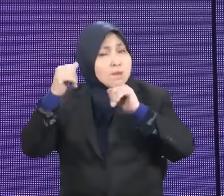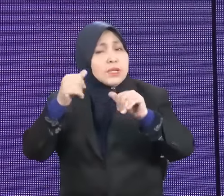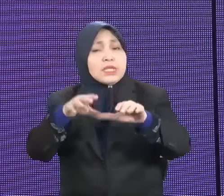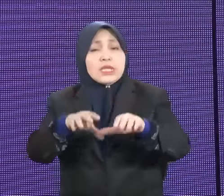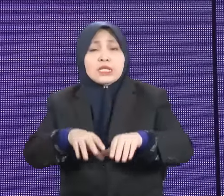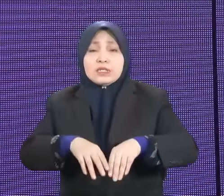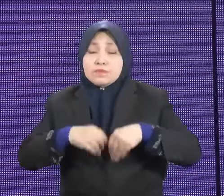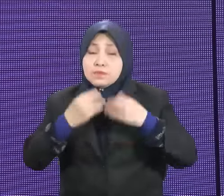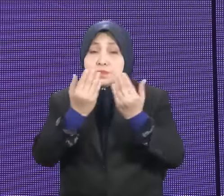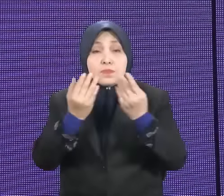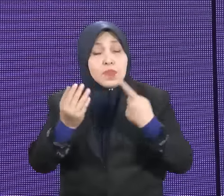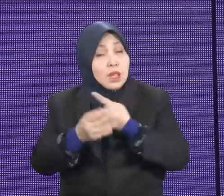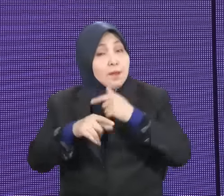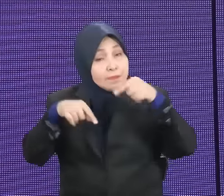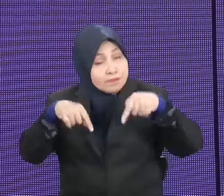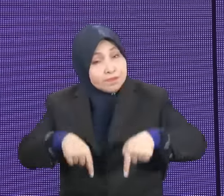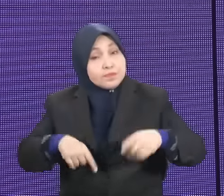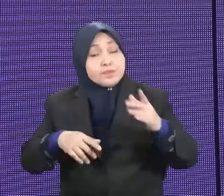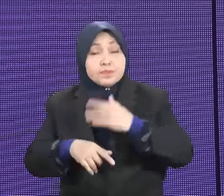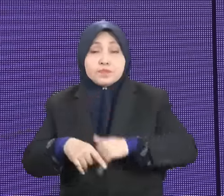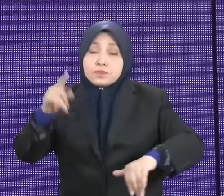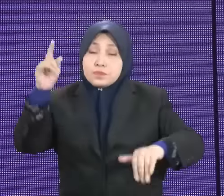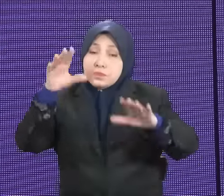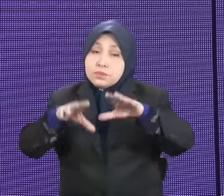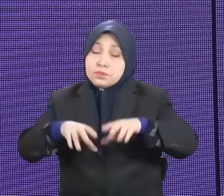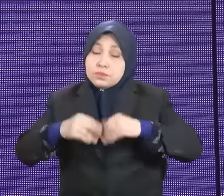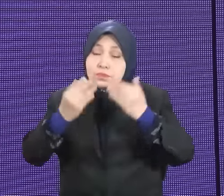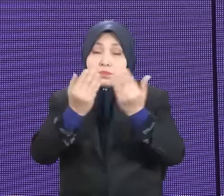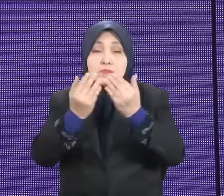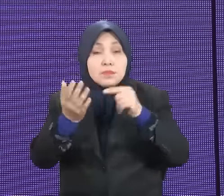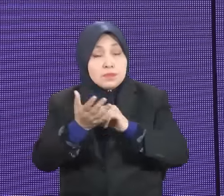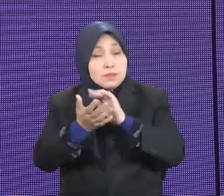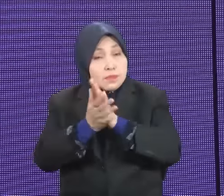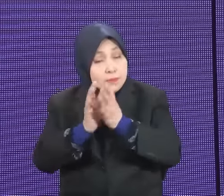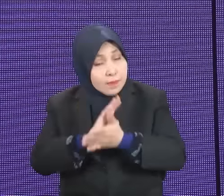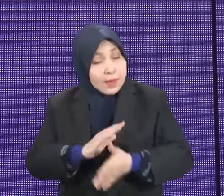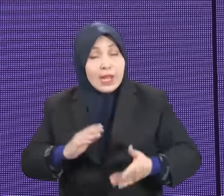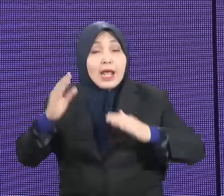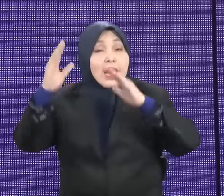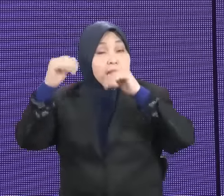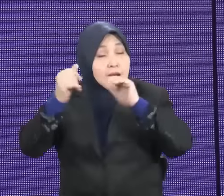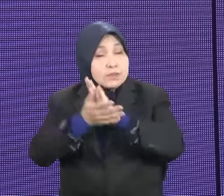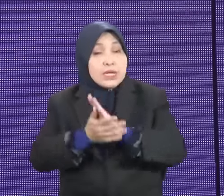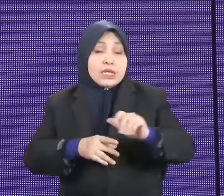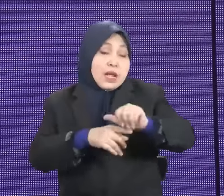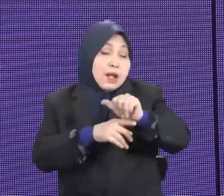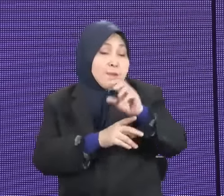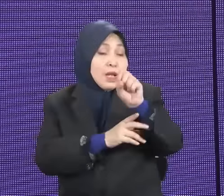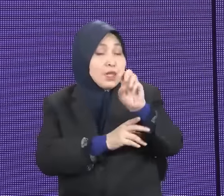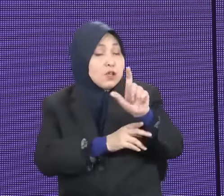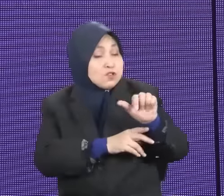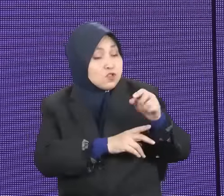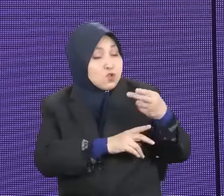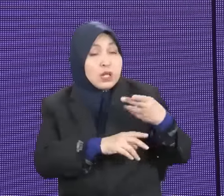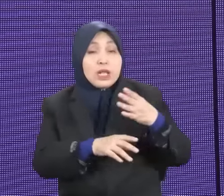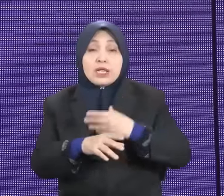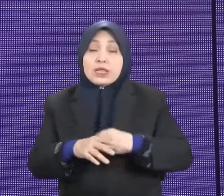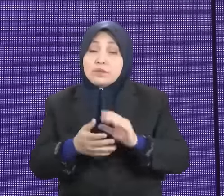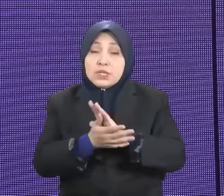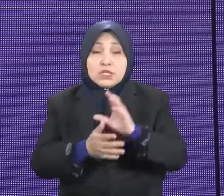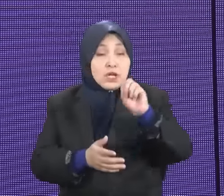sudah mengkabulkan doa kita pada hari ini dan Allah terima doa ini selepas kita harapnya ini amal sholeh misalnya Allah terima dan dengan